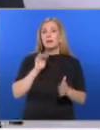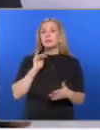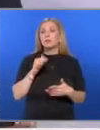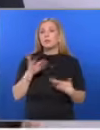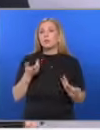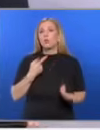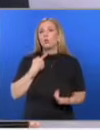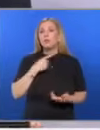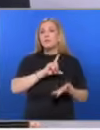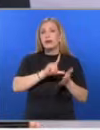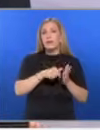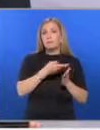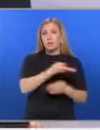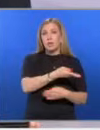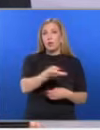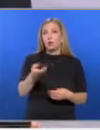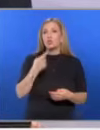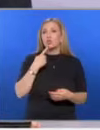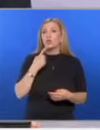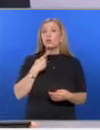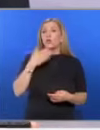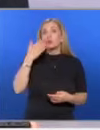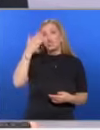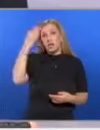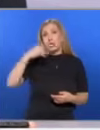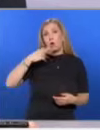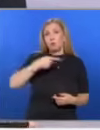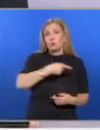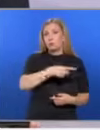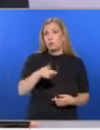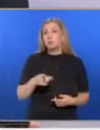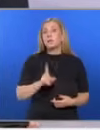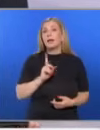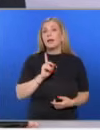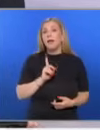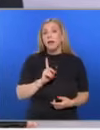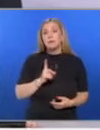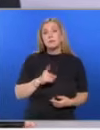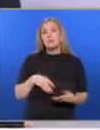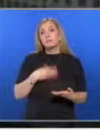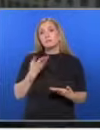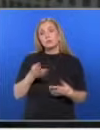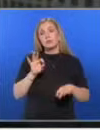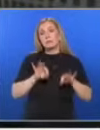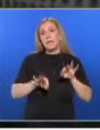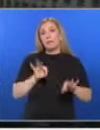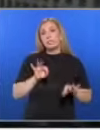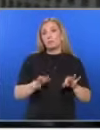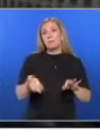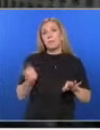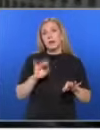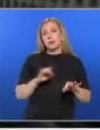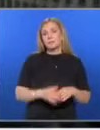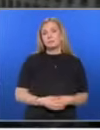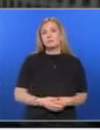няма смисъл да губим времето на хората, защото по-честният отговор към хората е да отидем отново на избори. Срещата ще